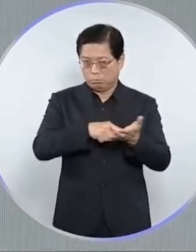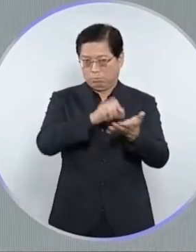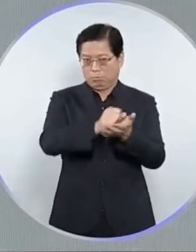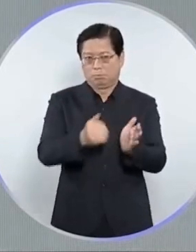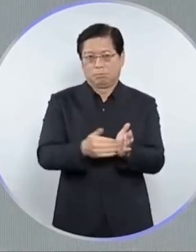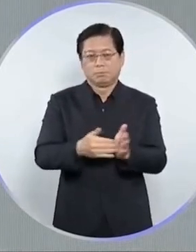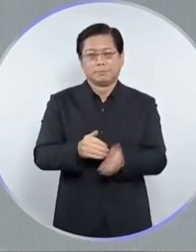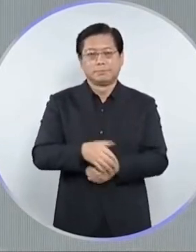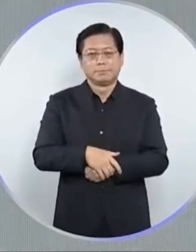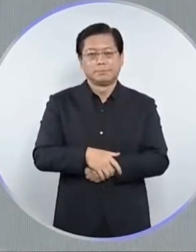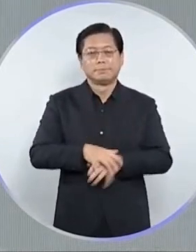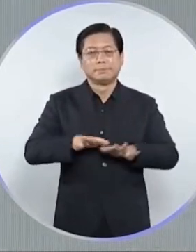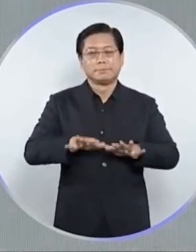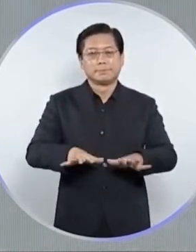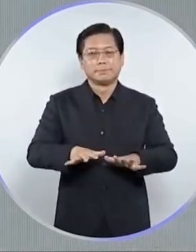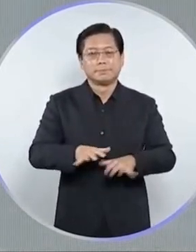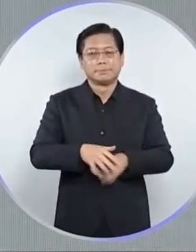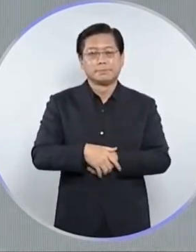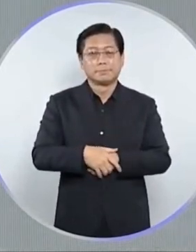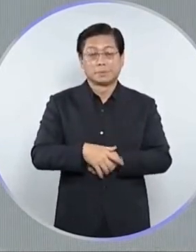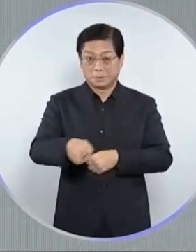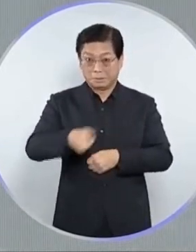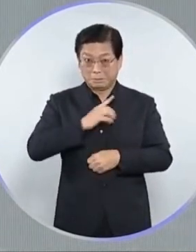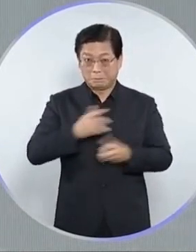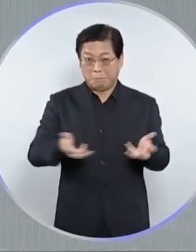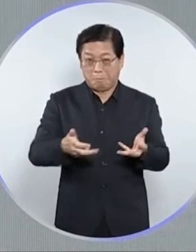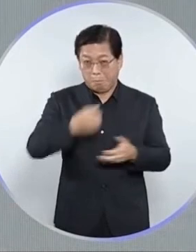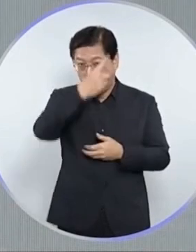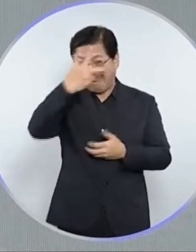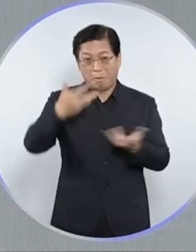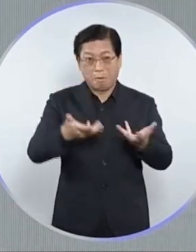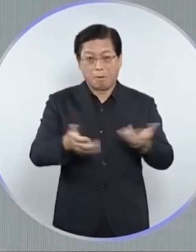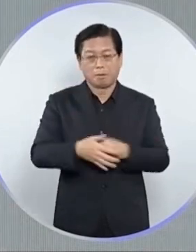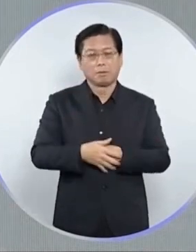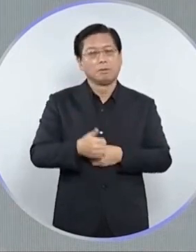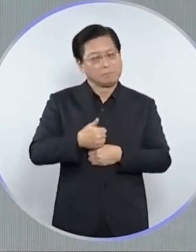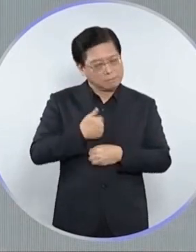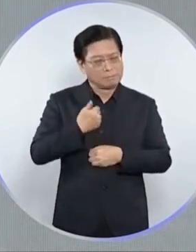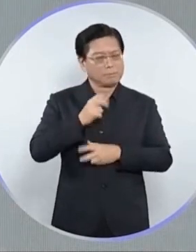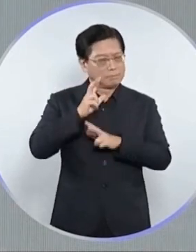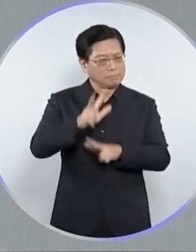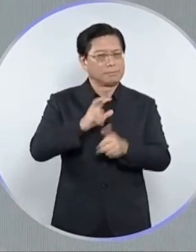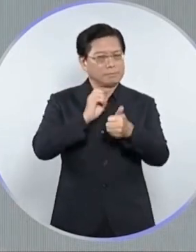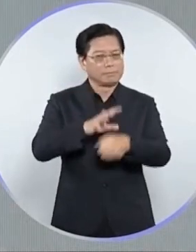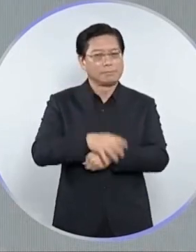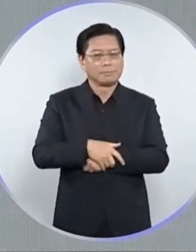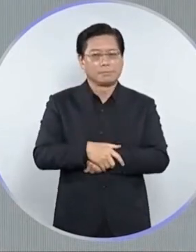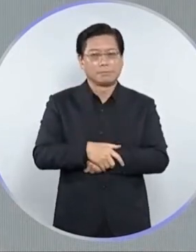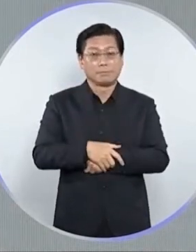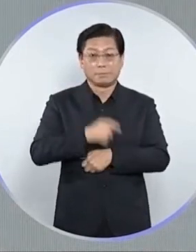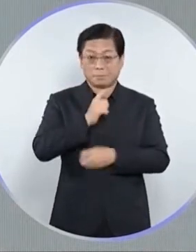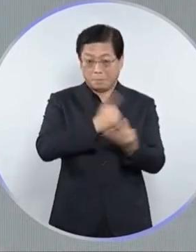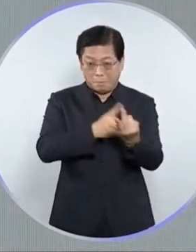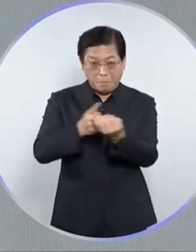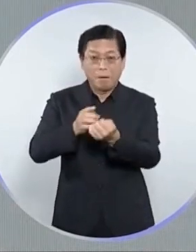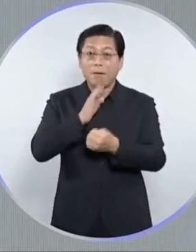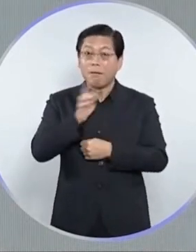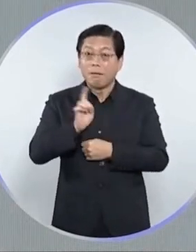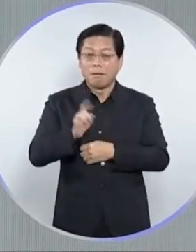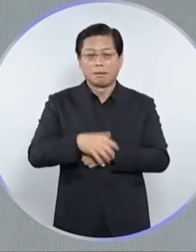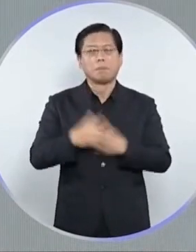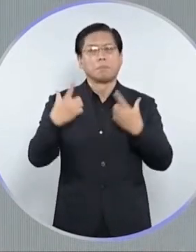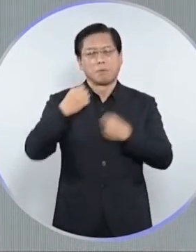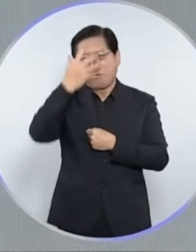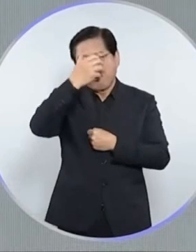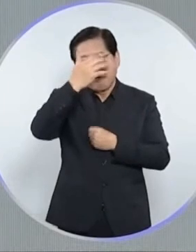报。今天你给我查行政的事情，真正我说实在话了，这些都是一个老